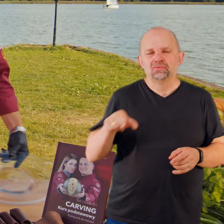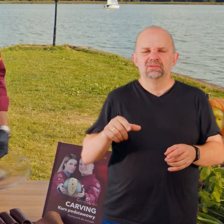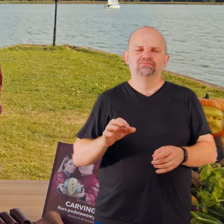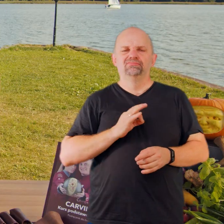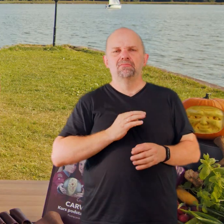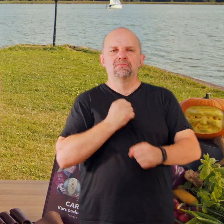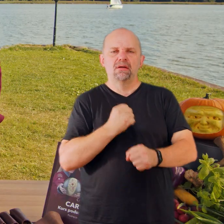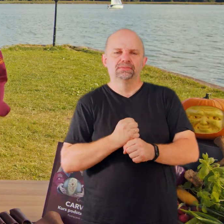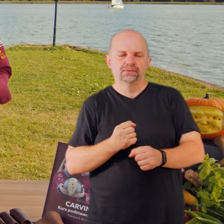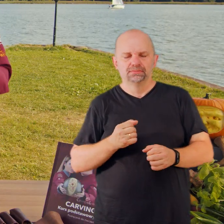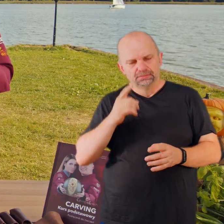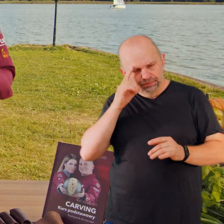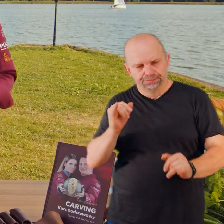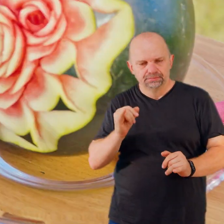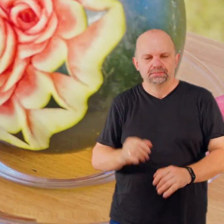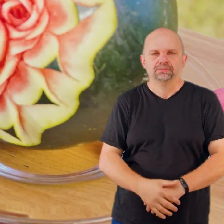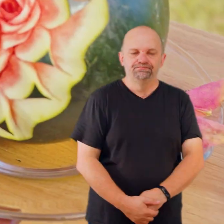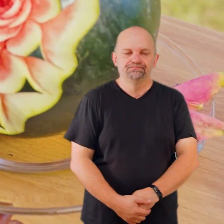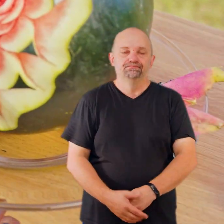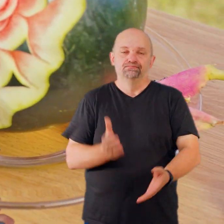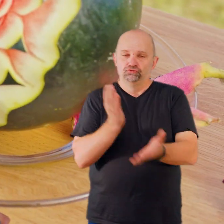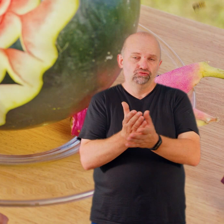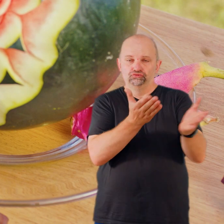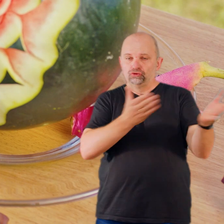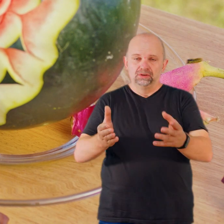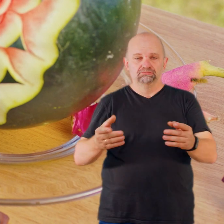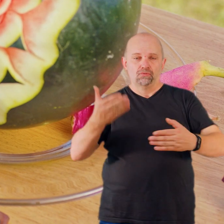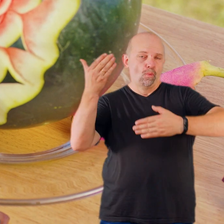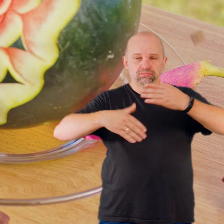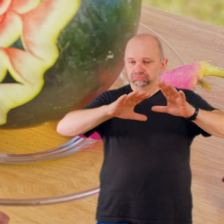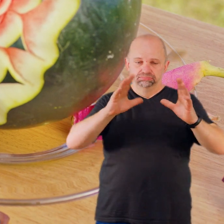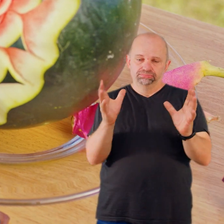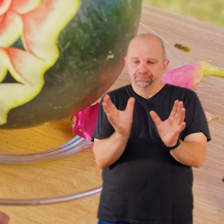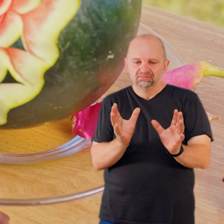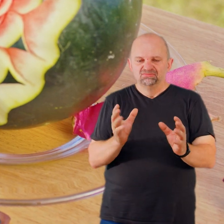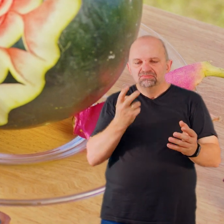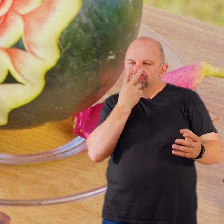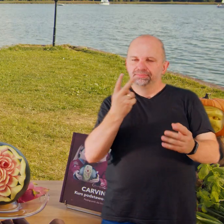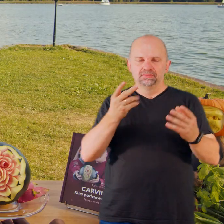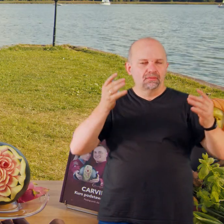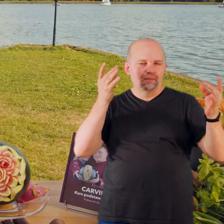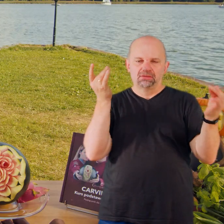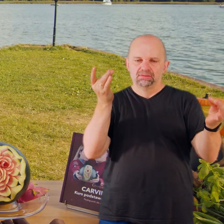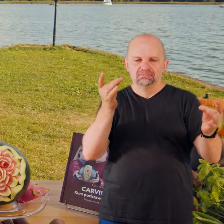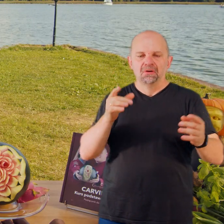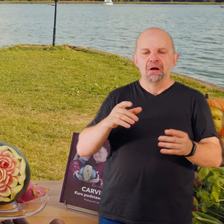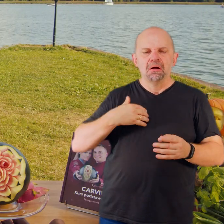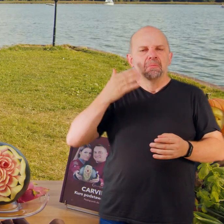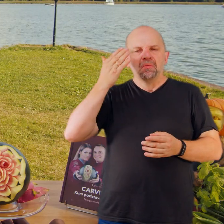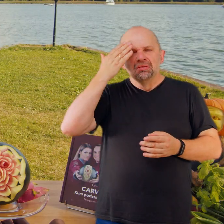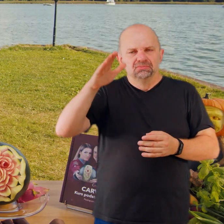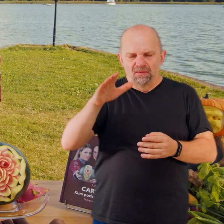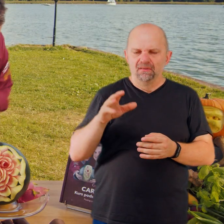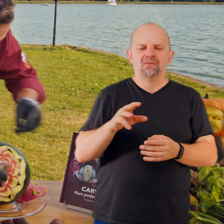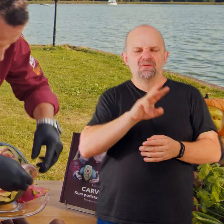bardziej, że będę to ładnie wyeksponował na naszym talerzu. Układamy sobie też jeżynę, tak naprawdę smaki, które my lubimy na naszym talerzyku. Tak, żeby to